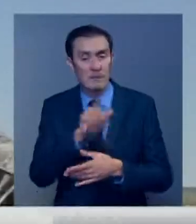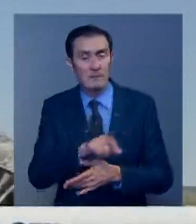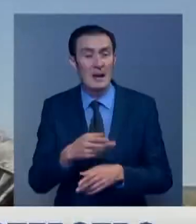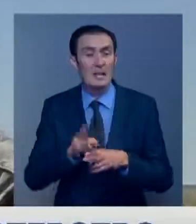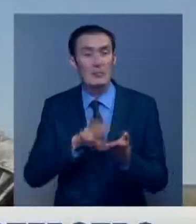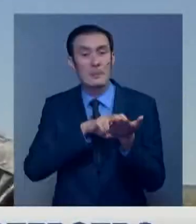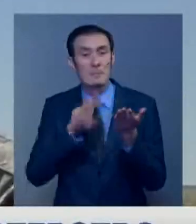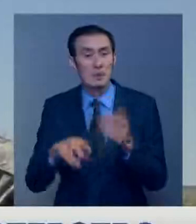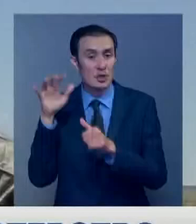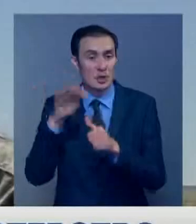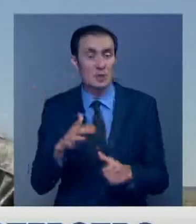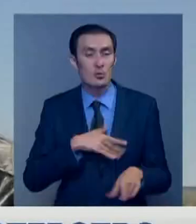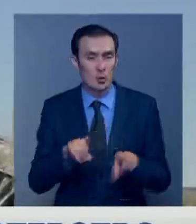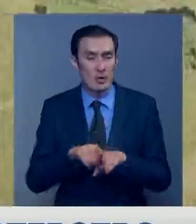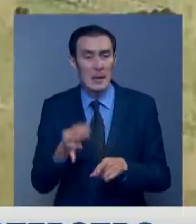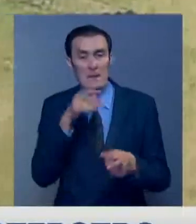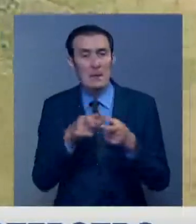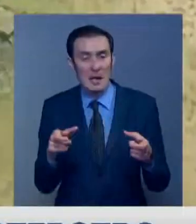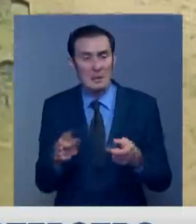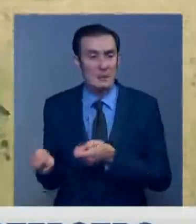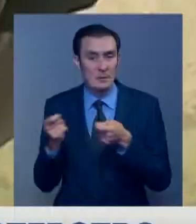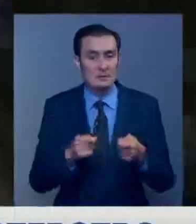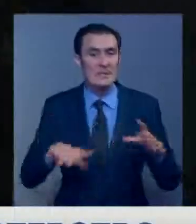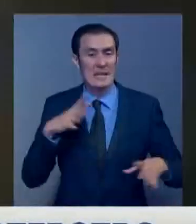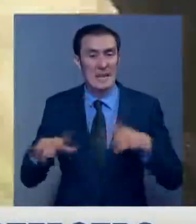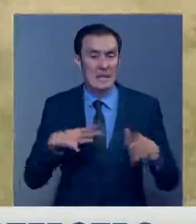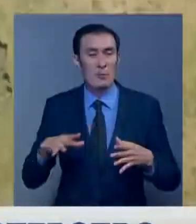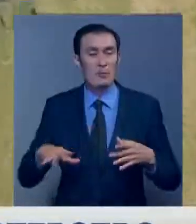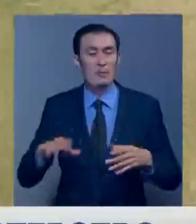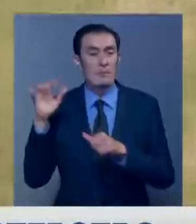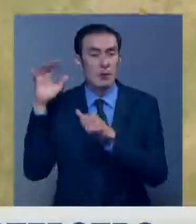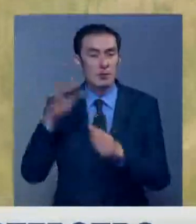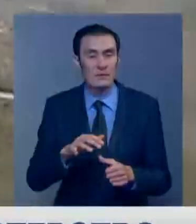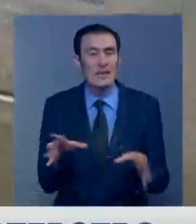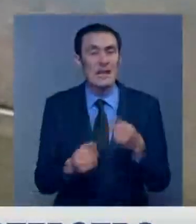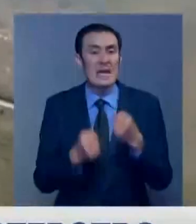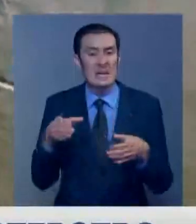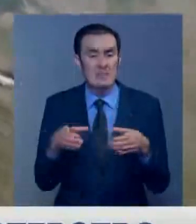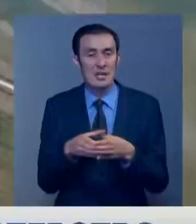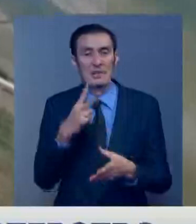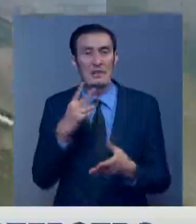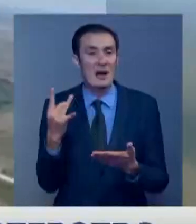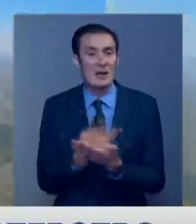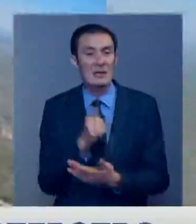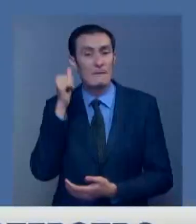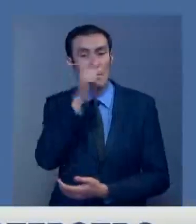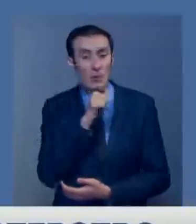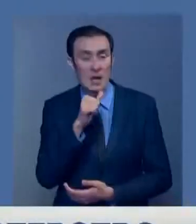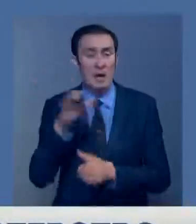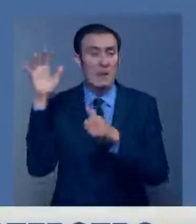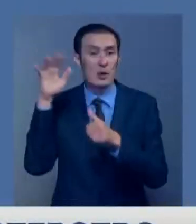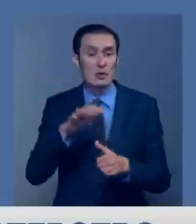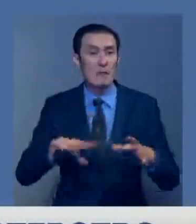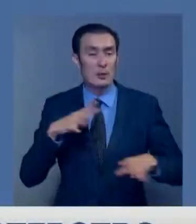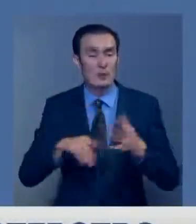на прыжки мы берем все необходимые медикаменты. Занятия по парашютной подготовке проводятся с экипажами 2 раза в год. Кроме того, парашютная